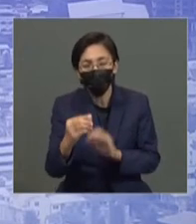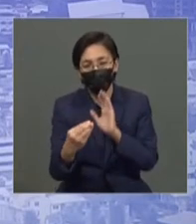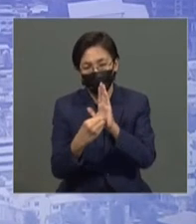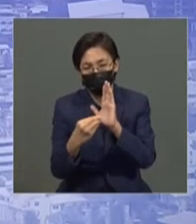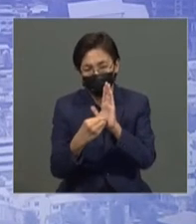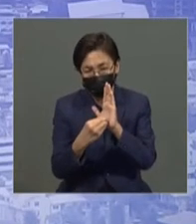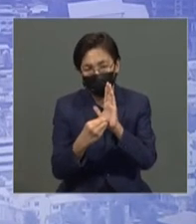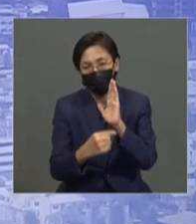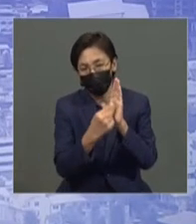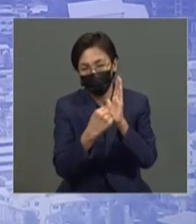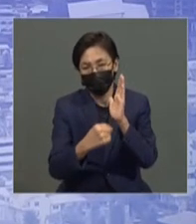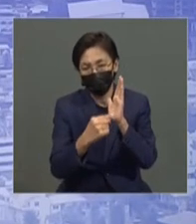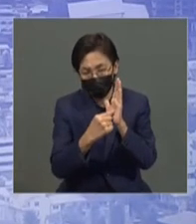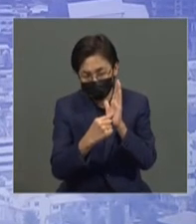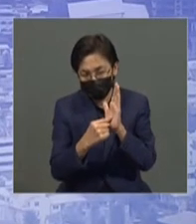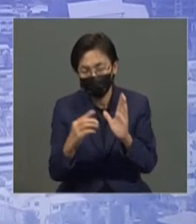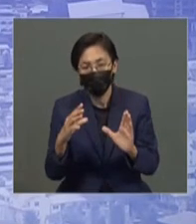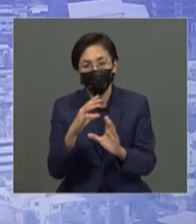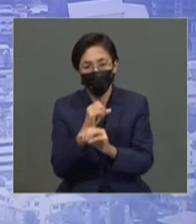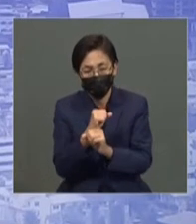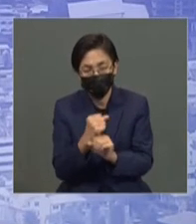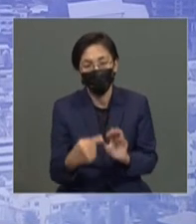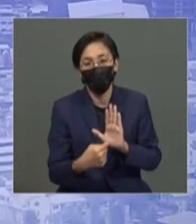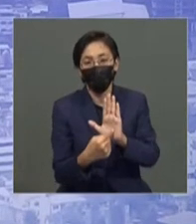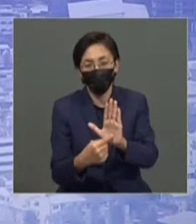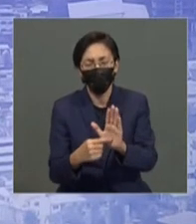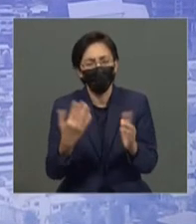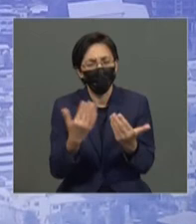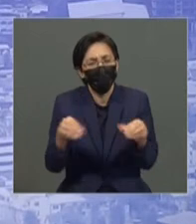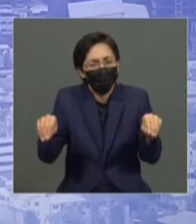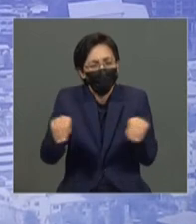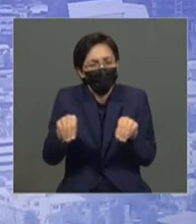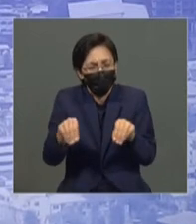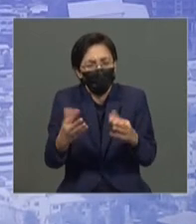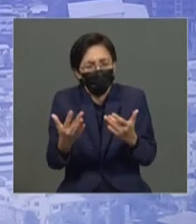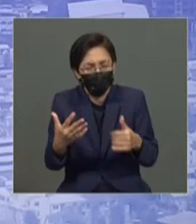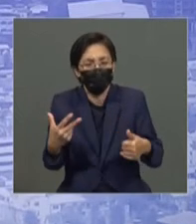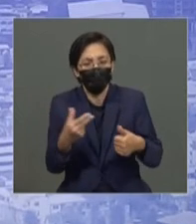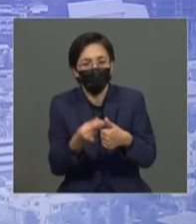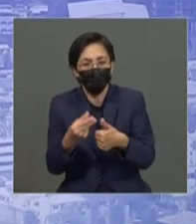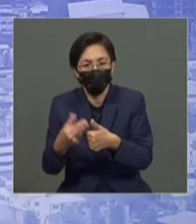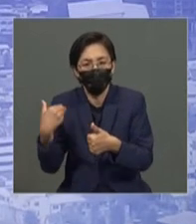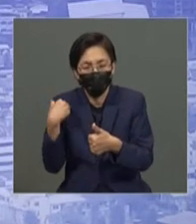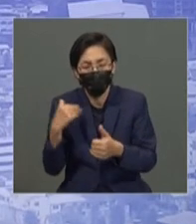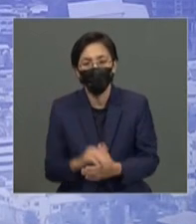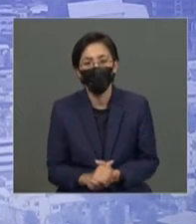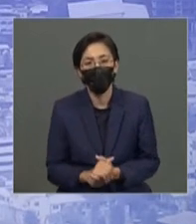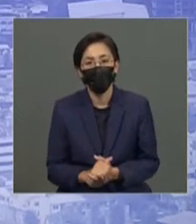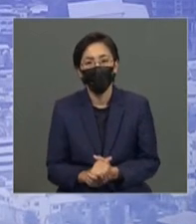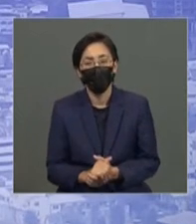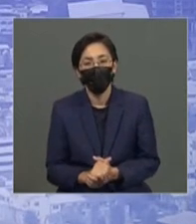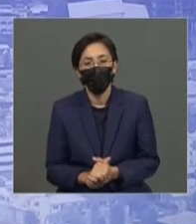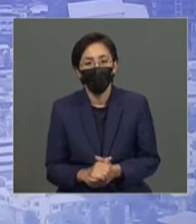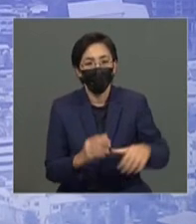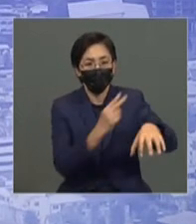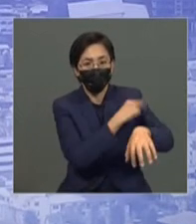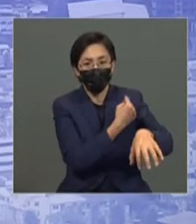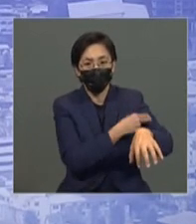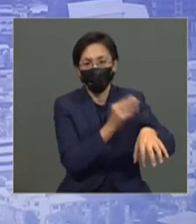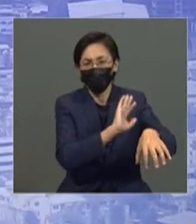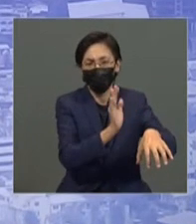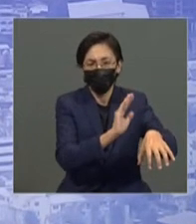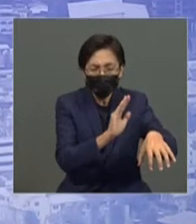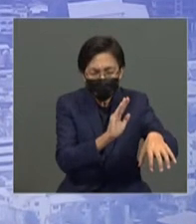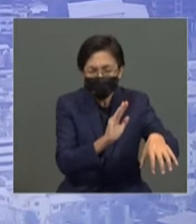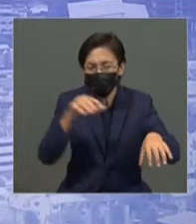ทม.และปริมณฑลที่จะระดมฉีดในระยะใกล้นี้ด้วยนะคะในส่วนของที่ฉีดที่ไม่ใช่โรงพยาบาล